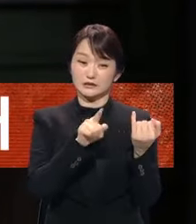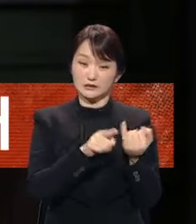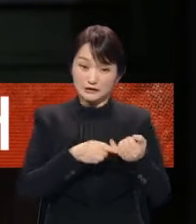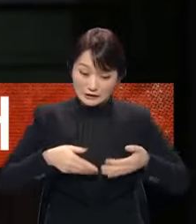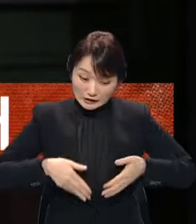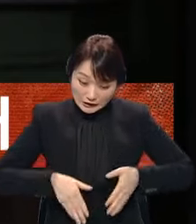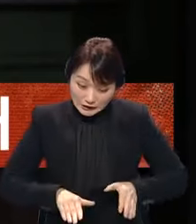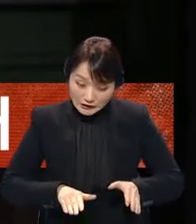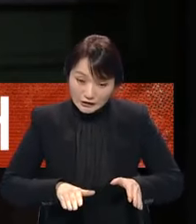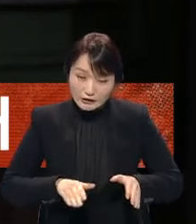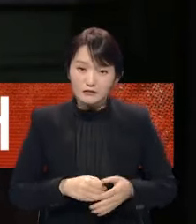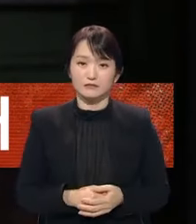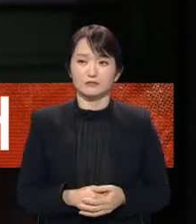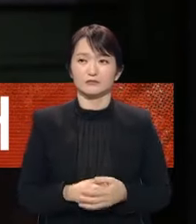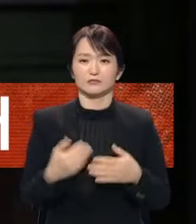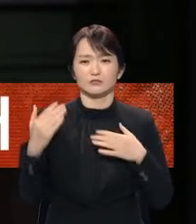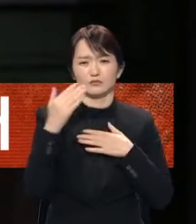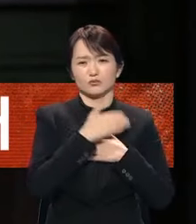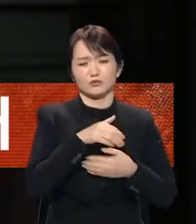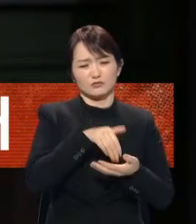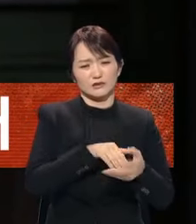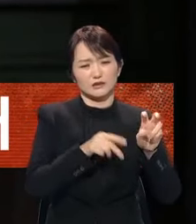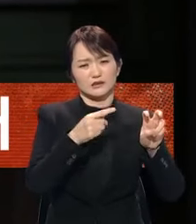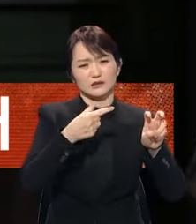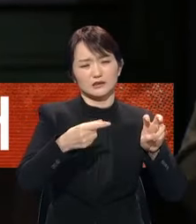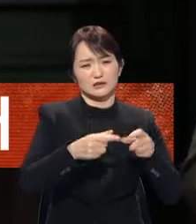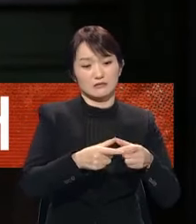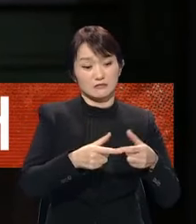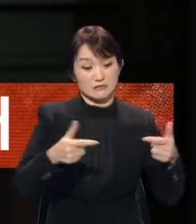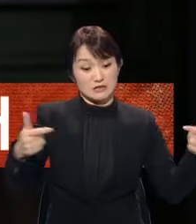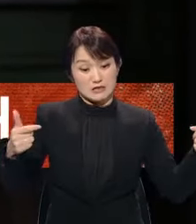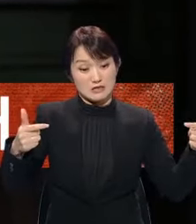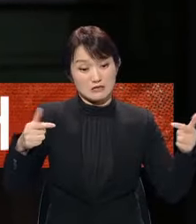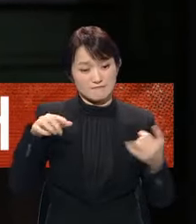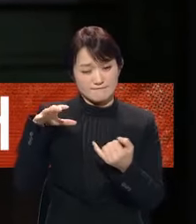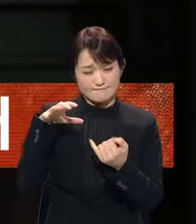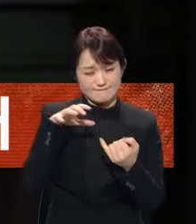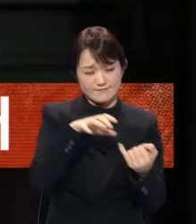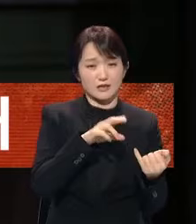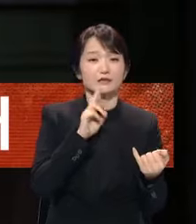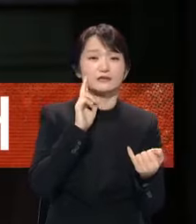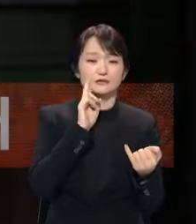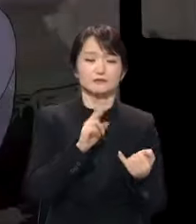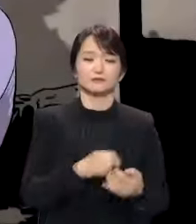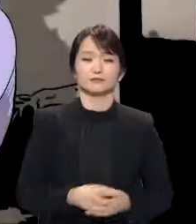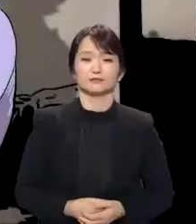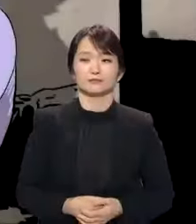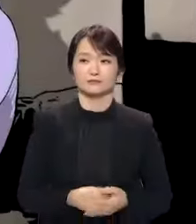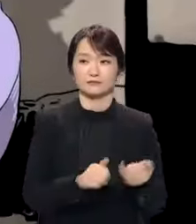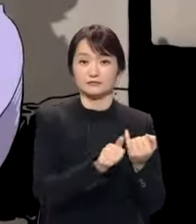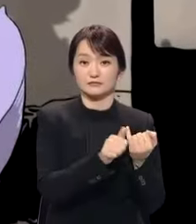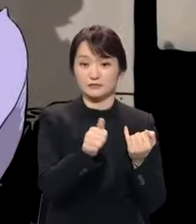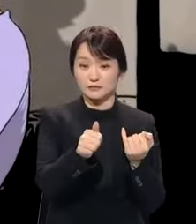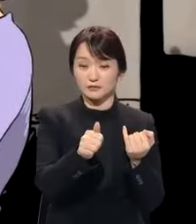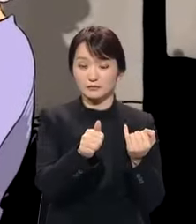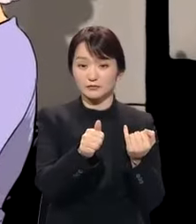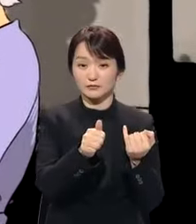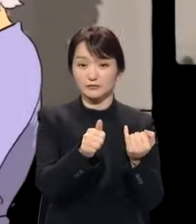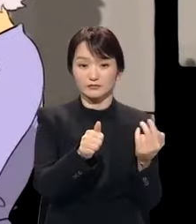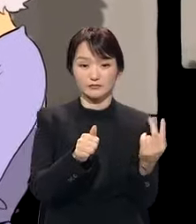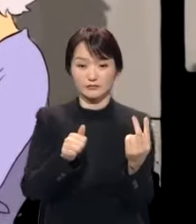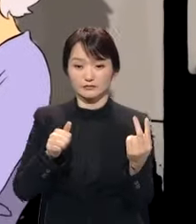겪으면서 사연자가 20kg이 찐 거예요. 그때 이후로 압박이 본격적으로 시작이 됐습니다. 이 남편 있는 앞에서는 일단 뭐